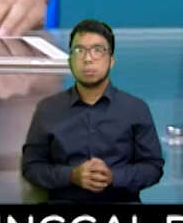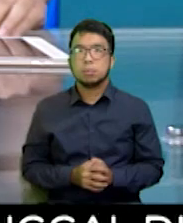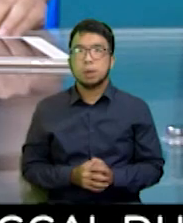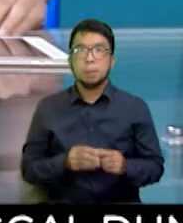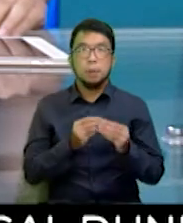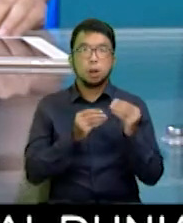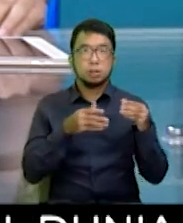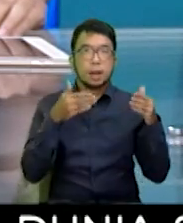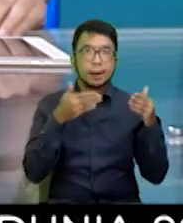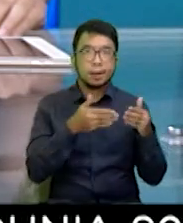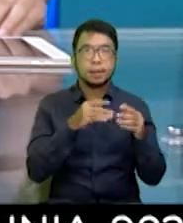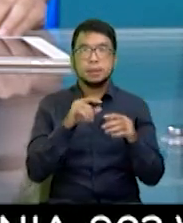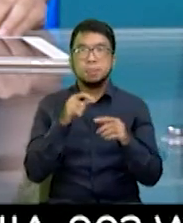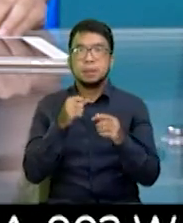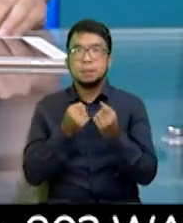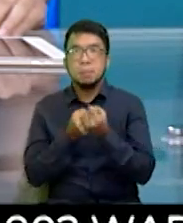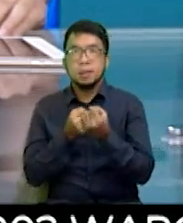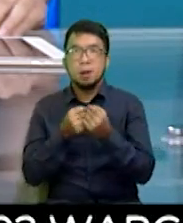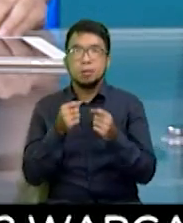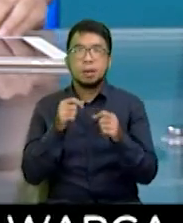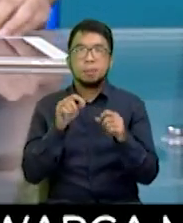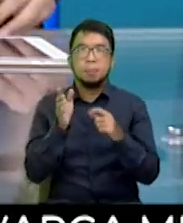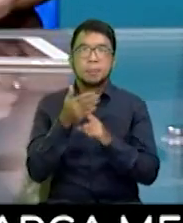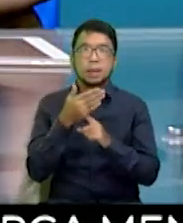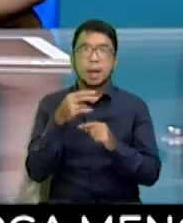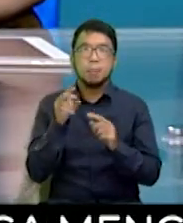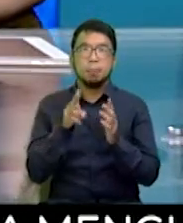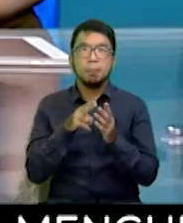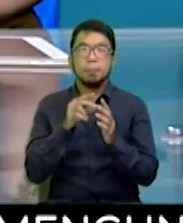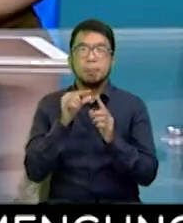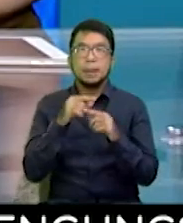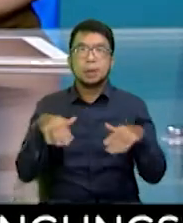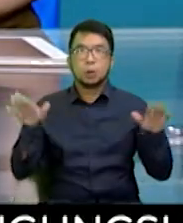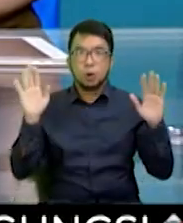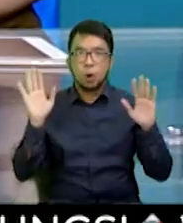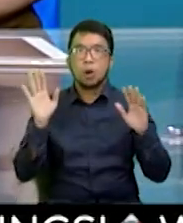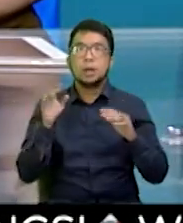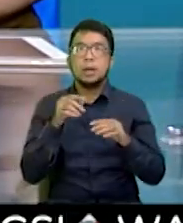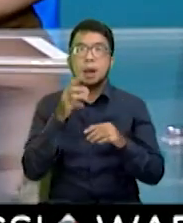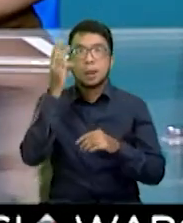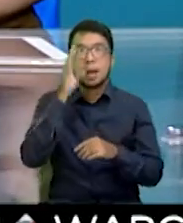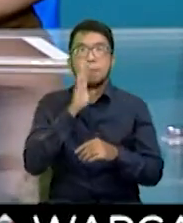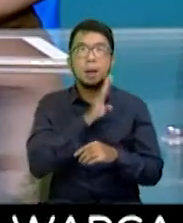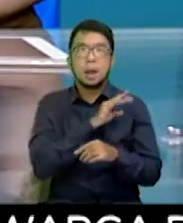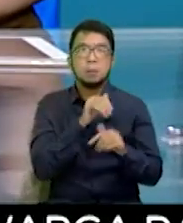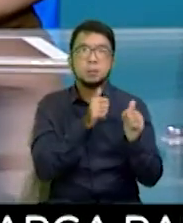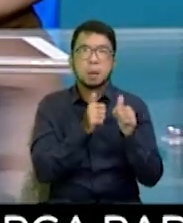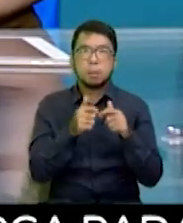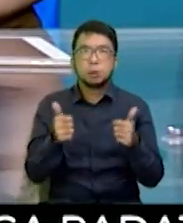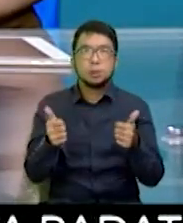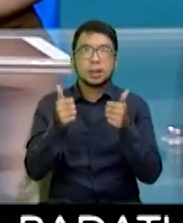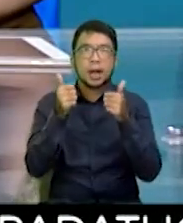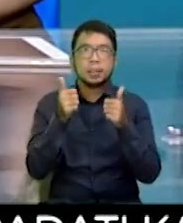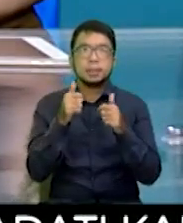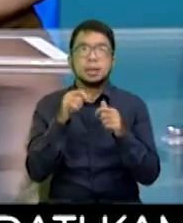Pemirsa, pengurus, kader, dan simpatisan Partai Perindo se-Kalimantan Barat menyatakan kesiapan untuk menyukseskan konvensi rakyat berbasis digital